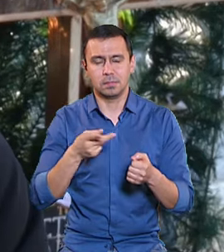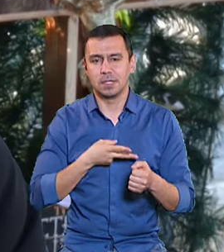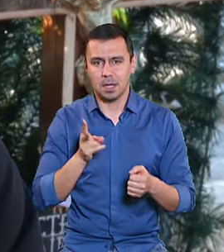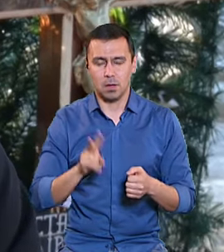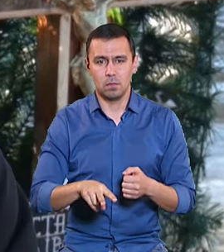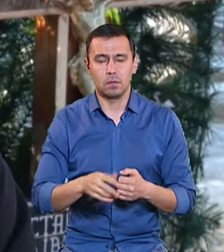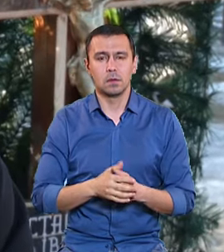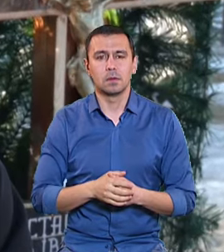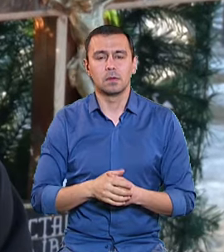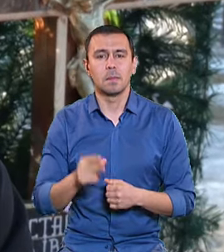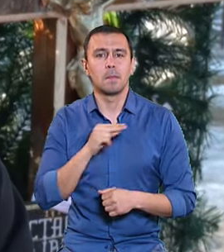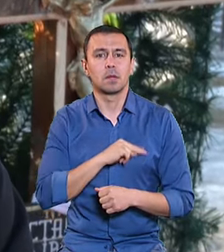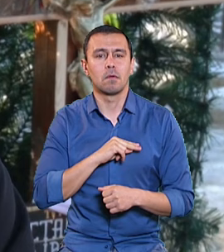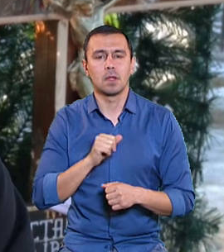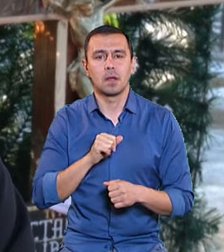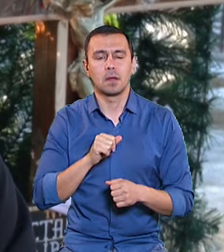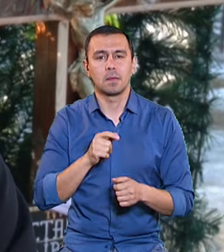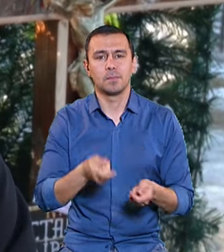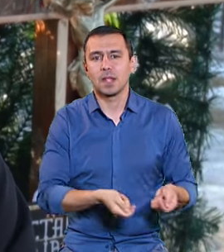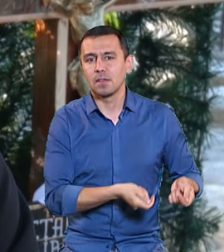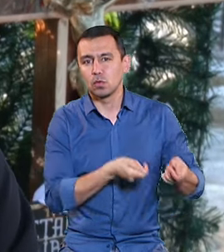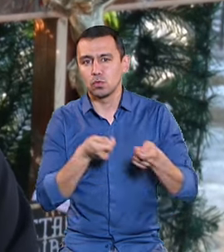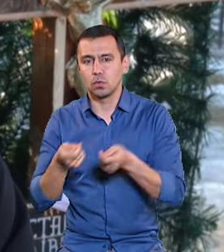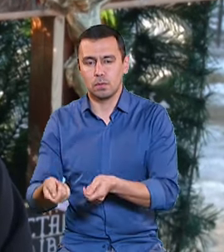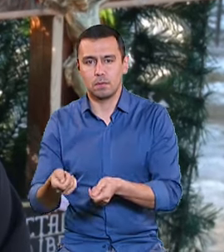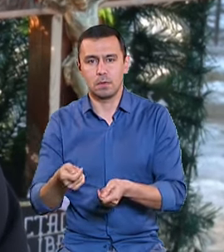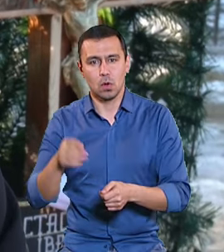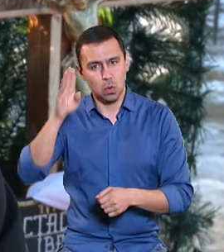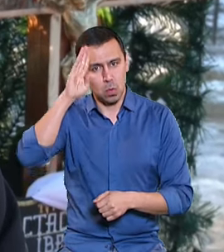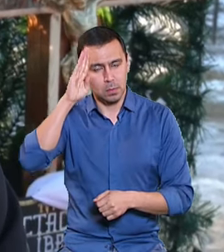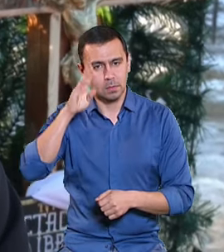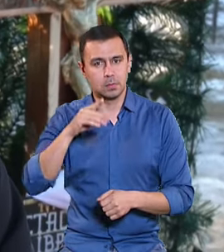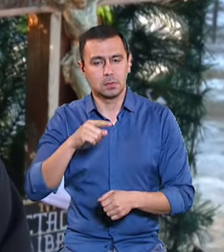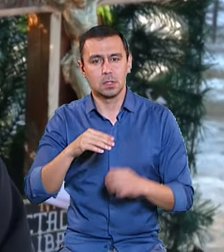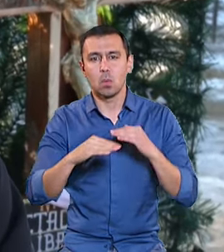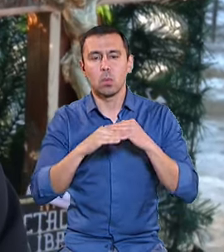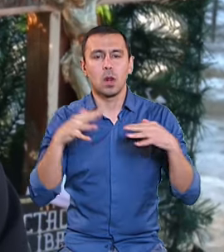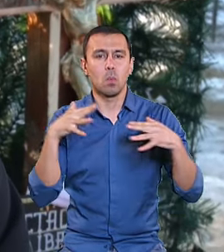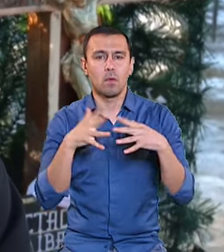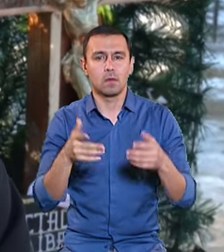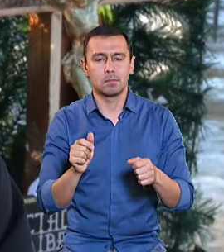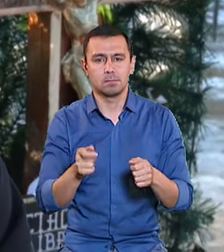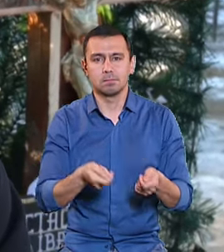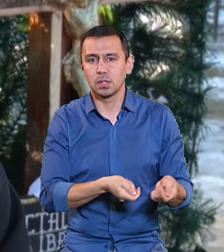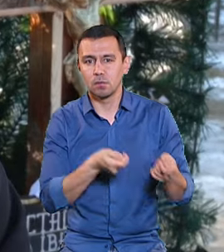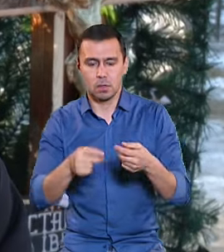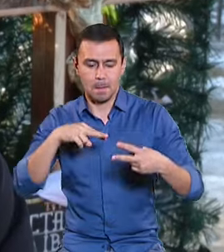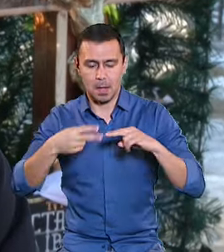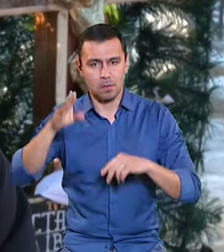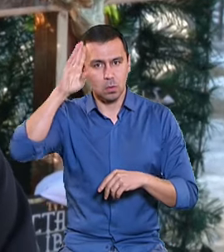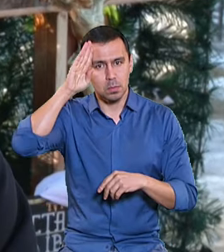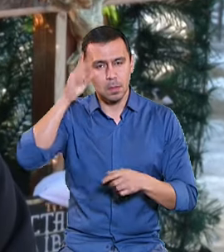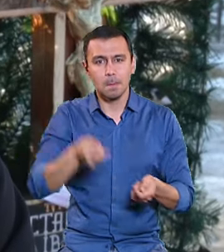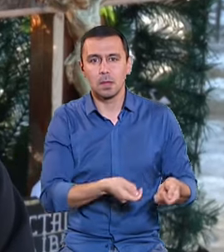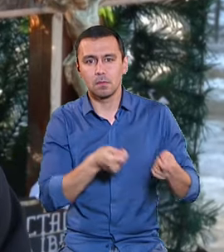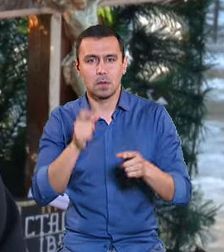Він працював на евакуаційному шляху, він вивозив хлопців з поля боя, він підвозив, міняв хлопців,